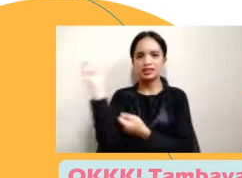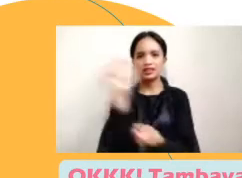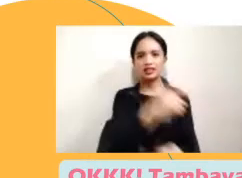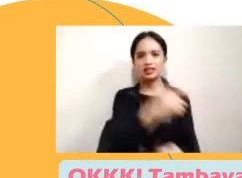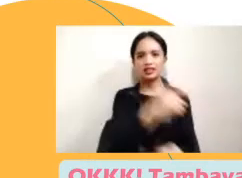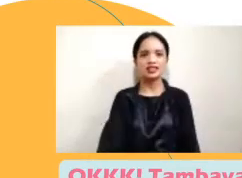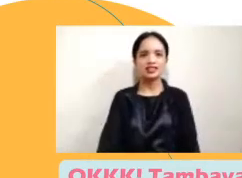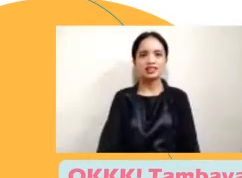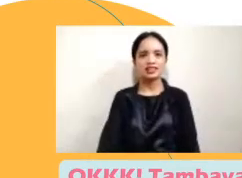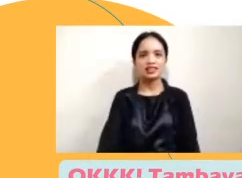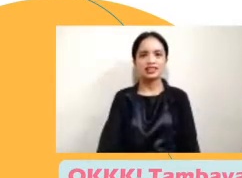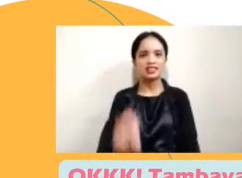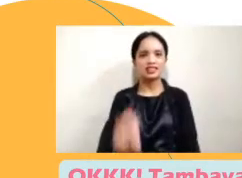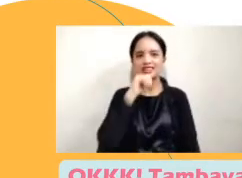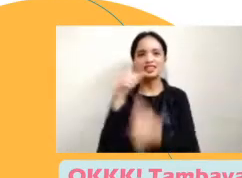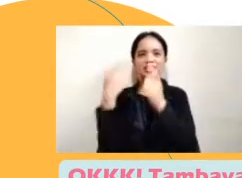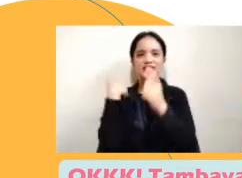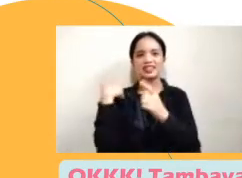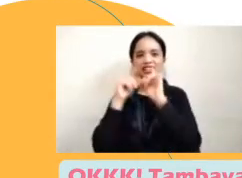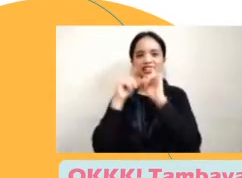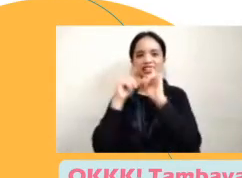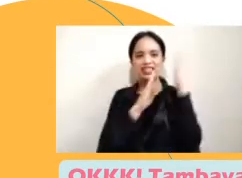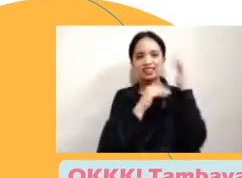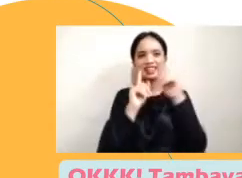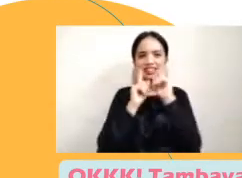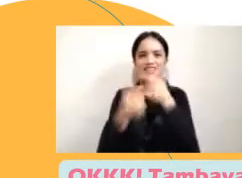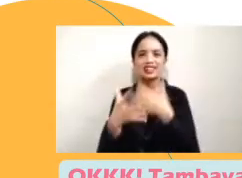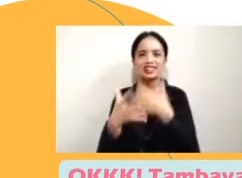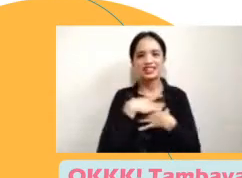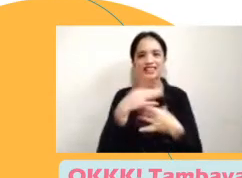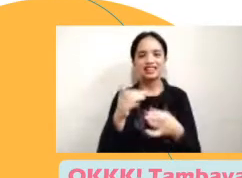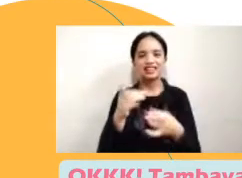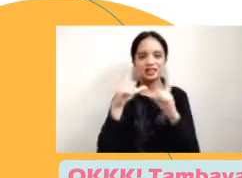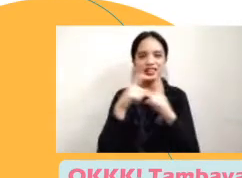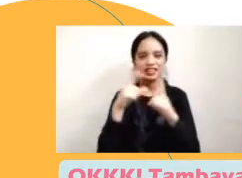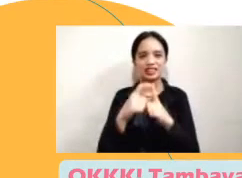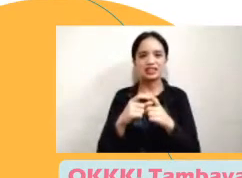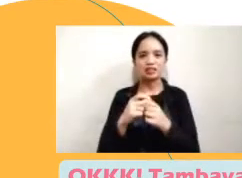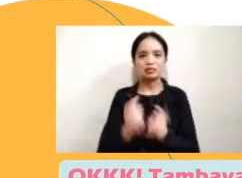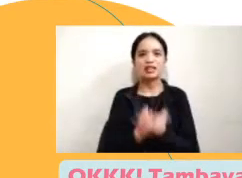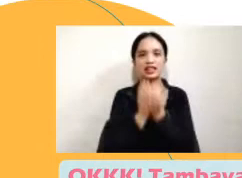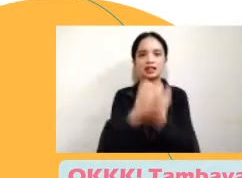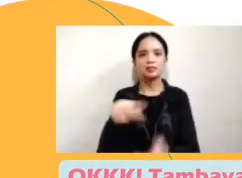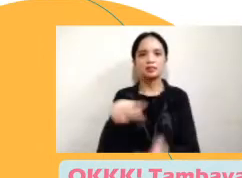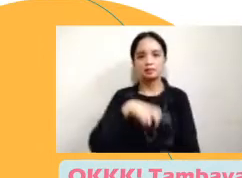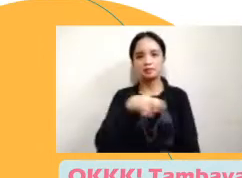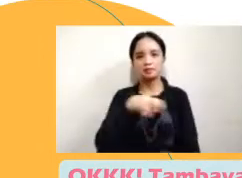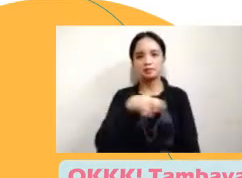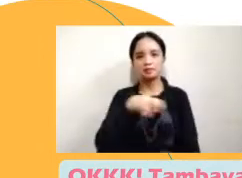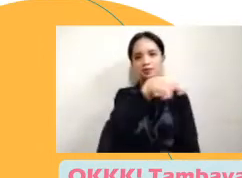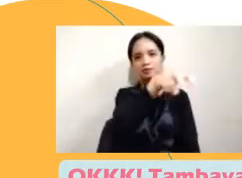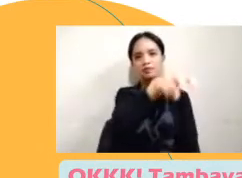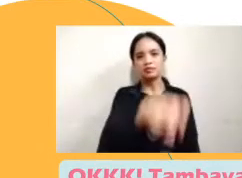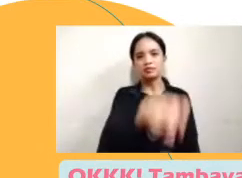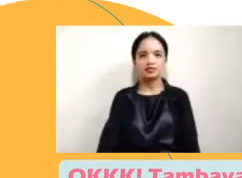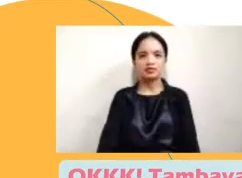Hindi pa siya sumasagot. Sige, sana sumagot siya kasi interesting. Paglalakbay. Paglalakbay. Sige.